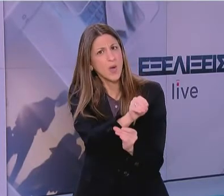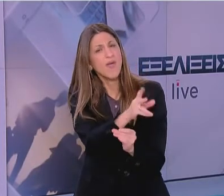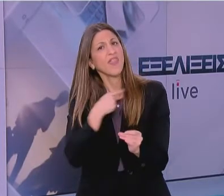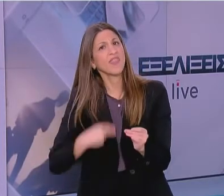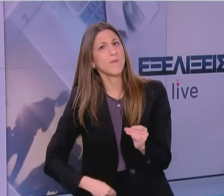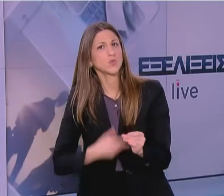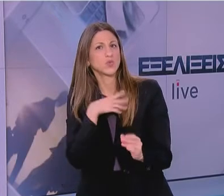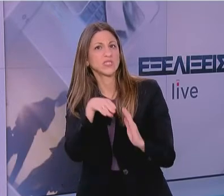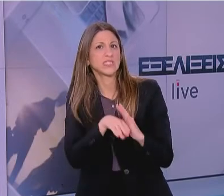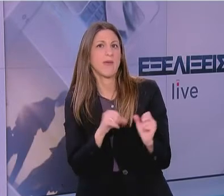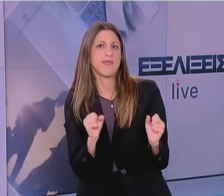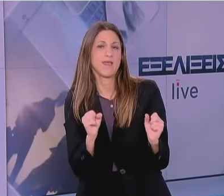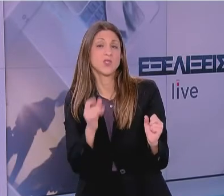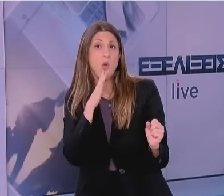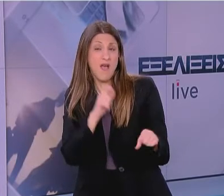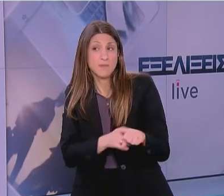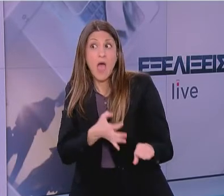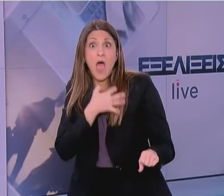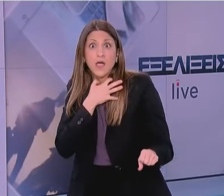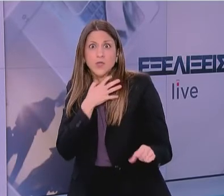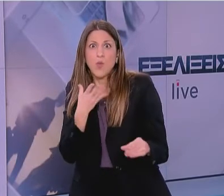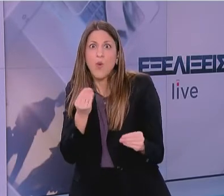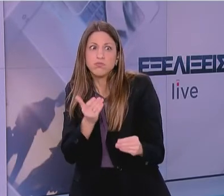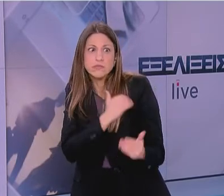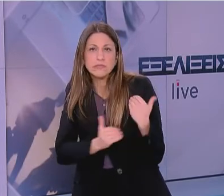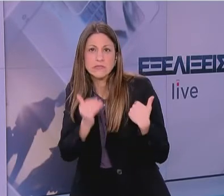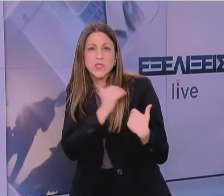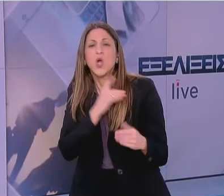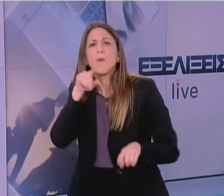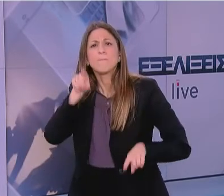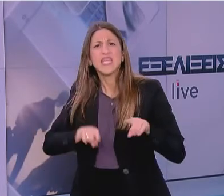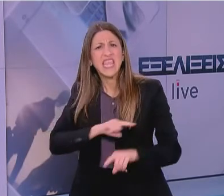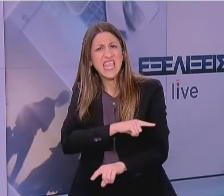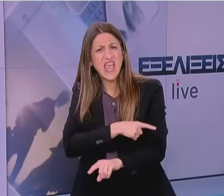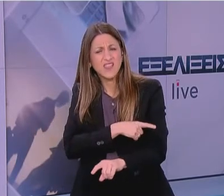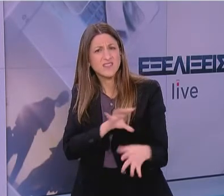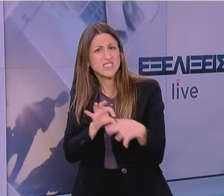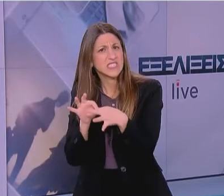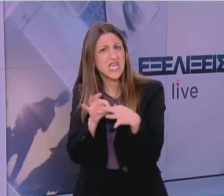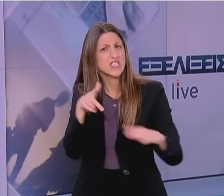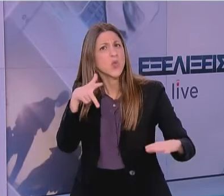πρωτοβάθμια φροντίδα λόγω εκτάκτων αναγκών, καθώς οι συμβεβλημένοι γιατροί με τον ΕΟΠΗ είναι ελάχιστοι?